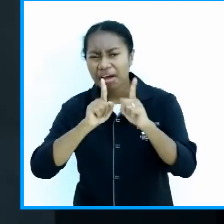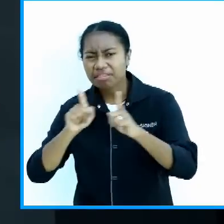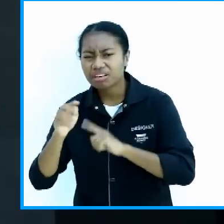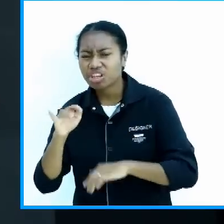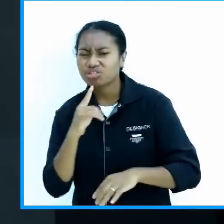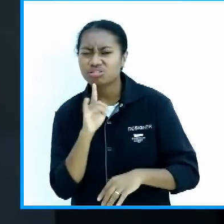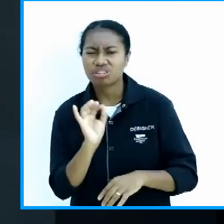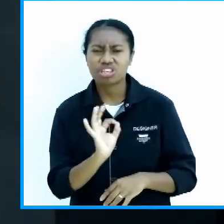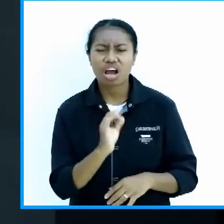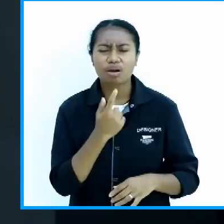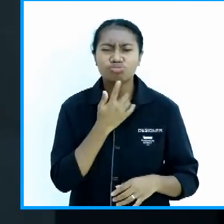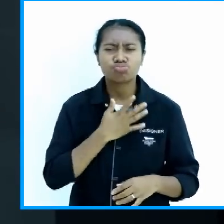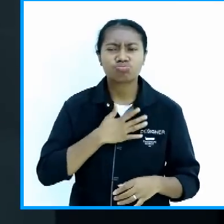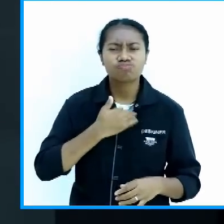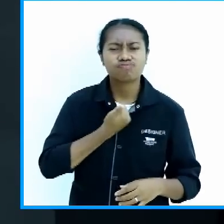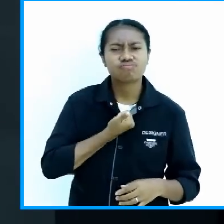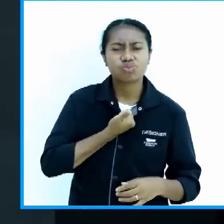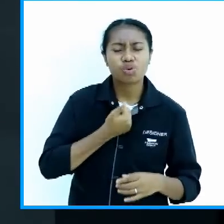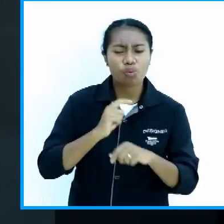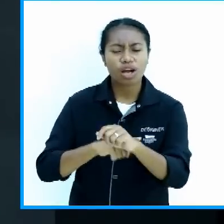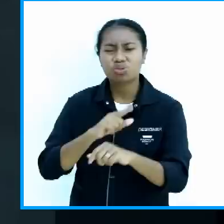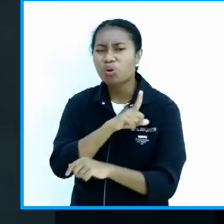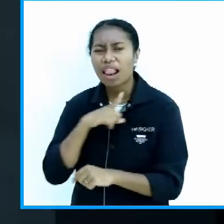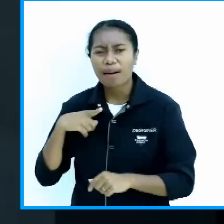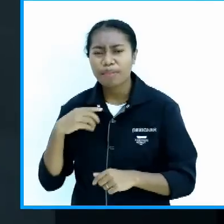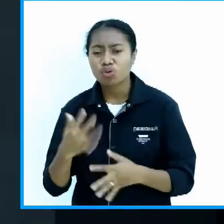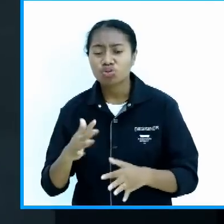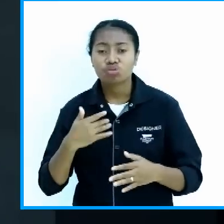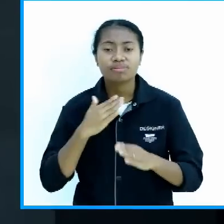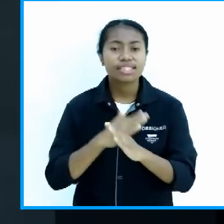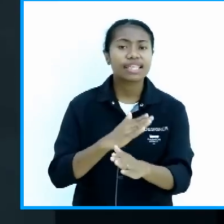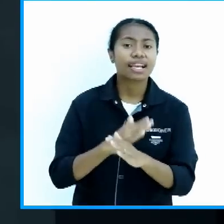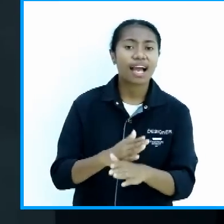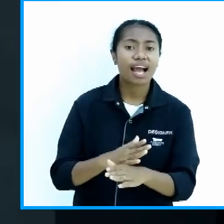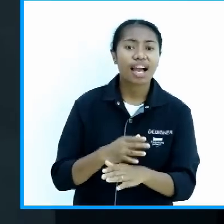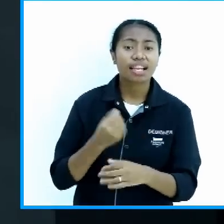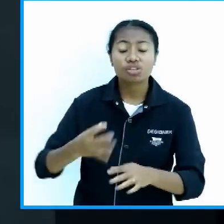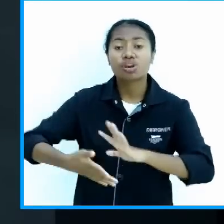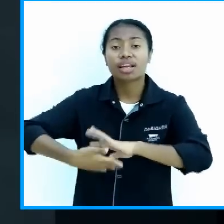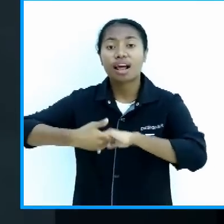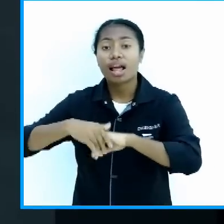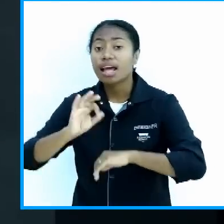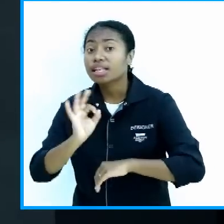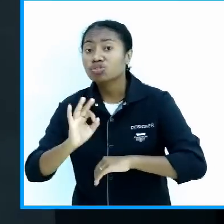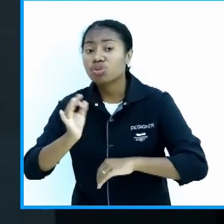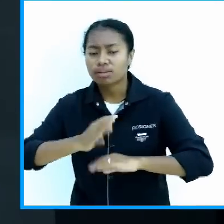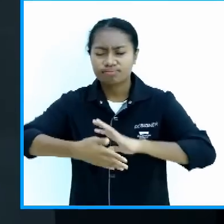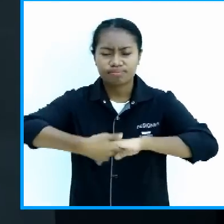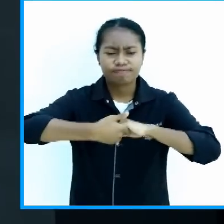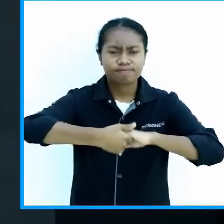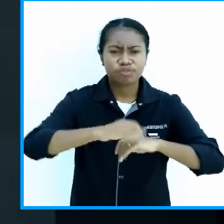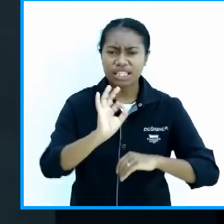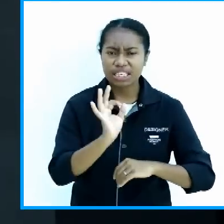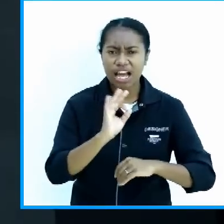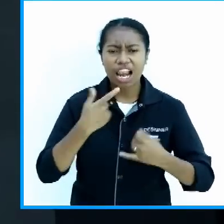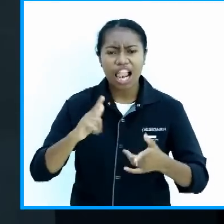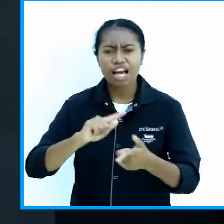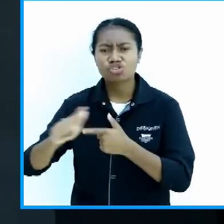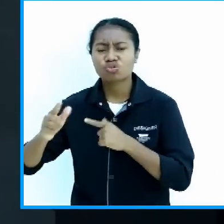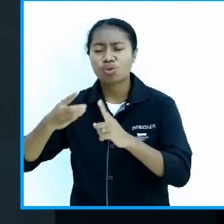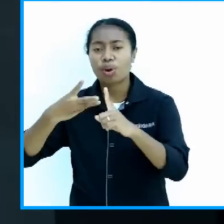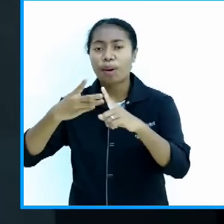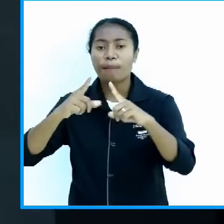lama untuk mengatasinya. Jadi proses pengenalan itu tidak lagi dilakukan, dia langsung proses pembasmian. Makanya kalau orang